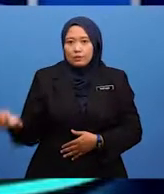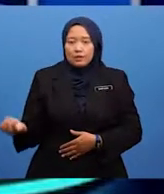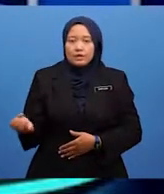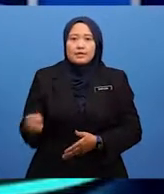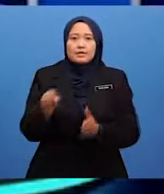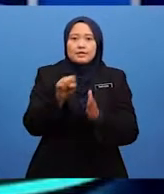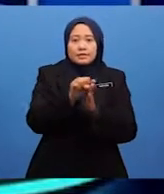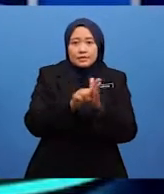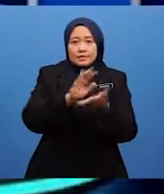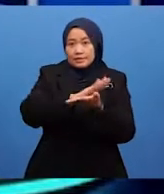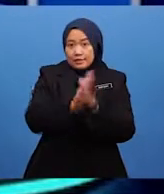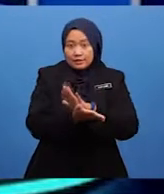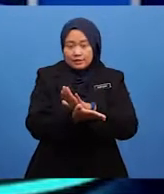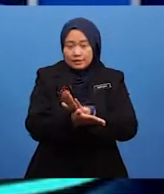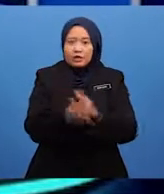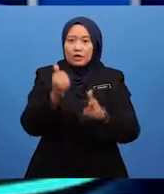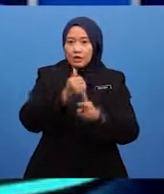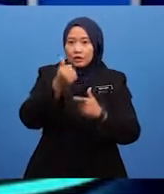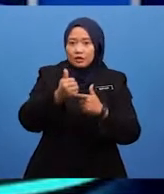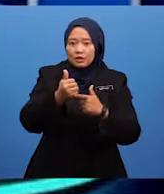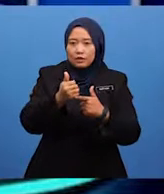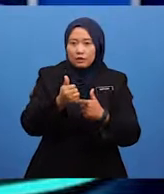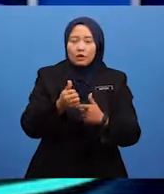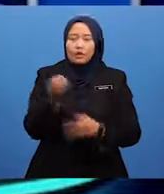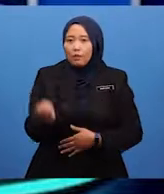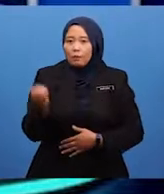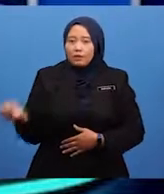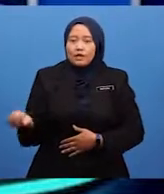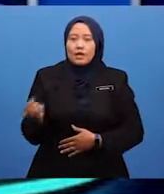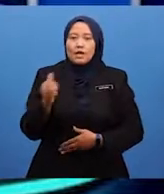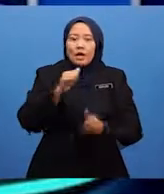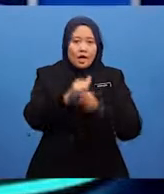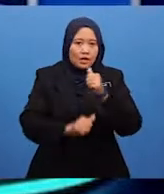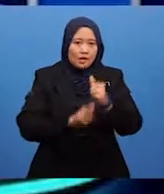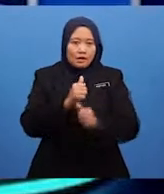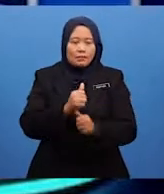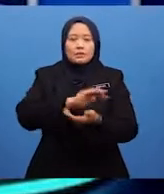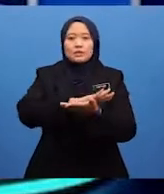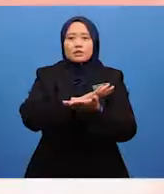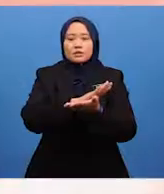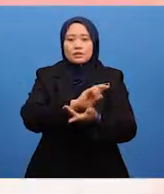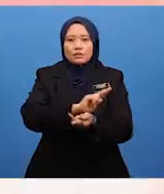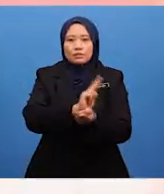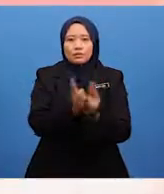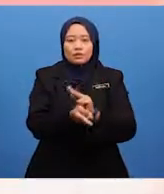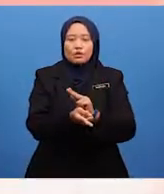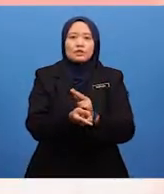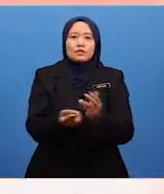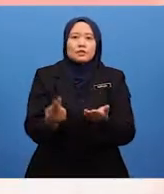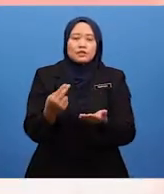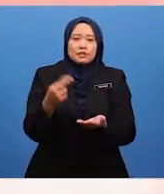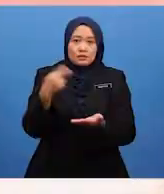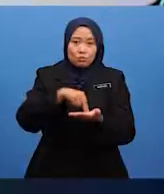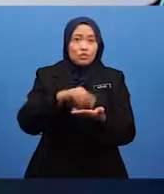semulajadi dan buatan manusia tapi pada hari ini Arif kehitung akan yang mempelajari ataupun menjelaskan tentang pengubahan